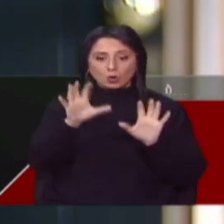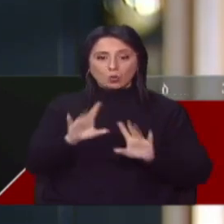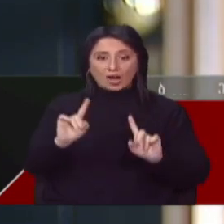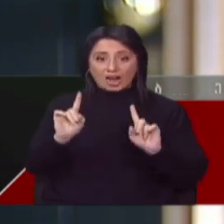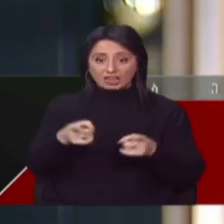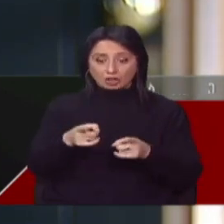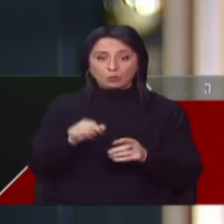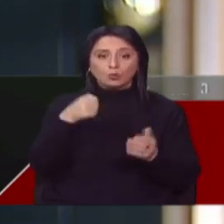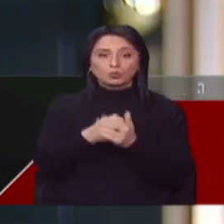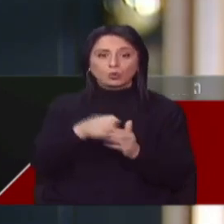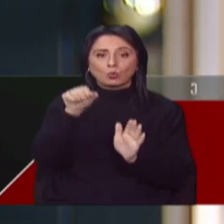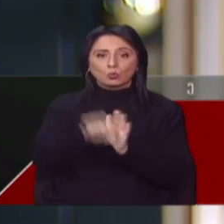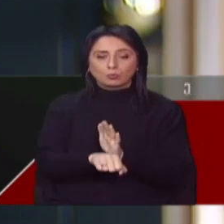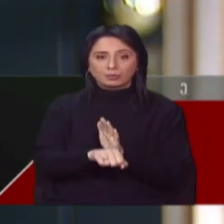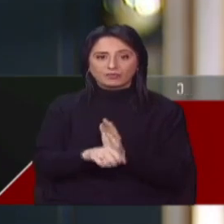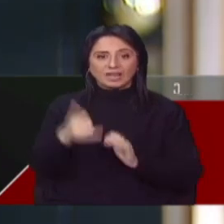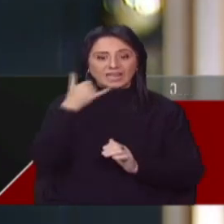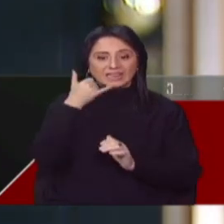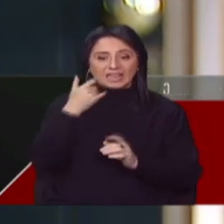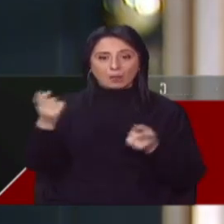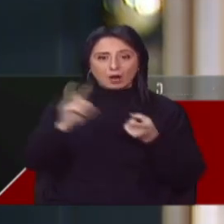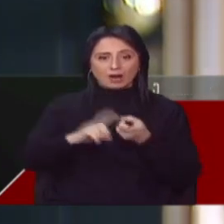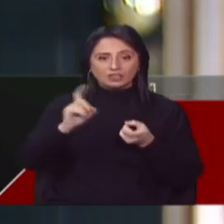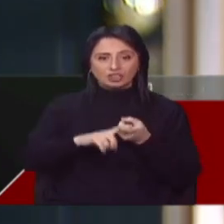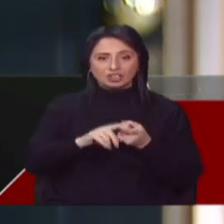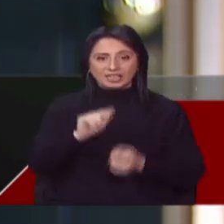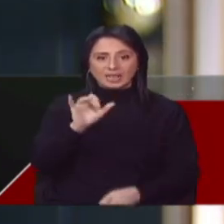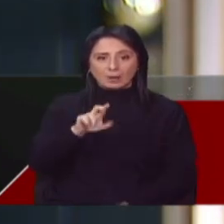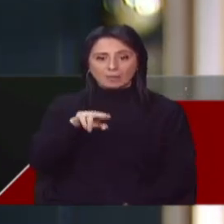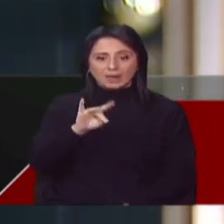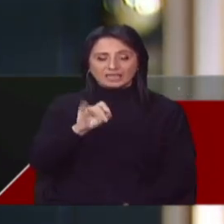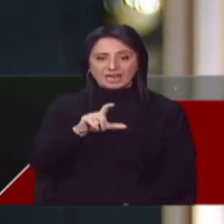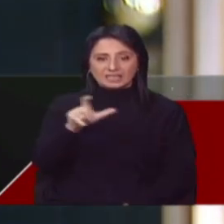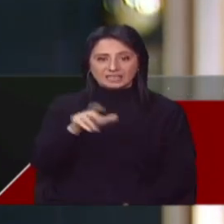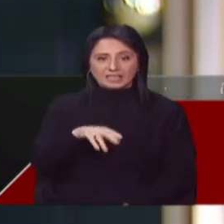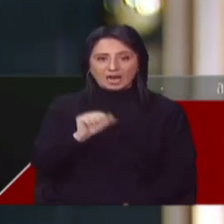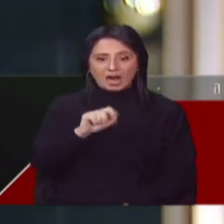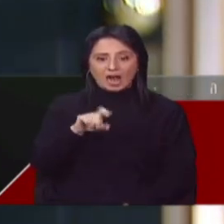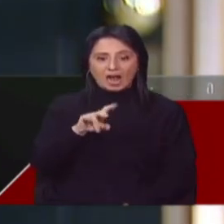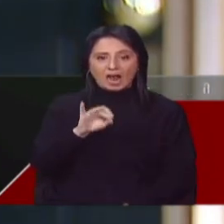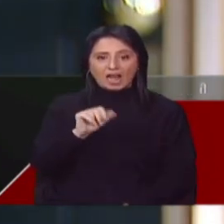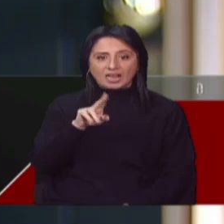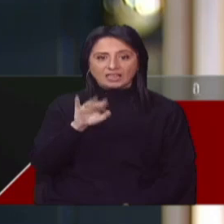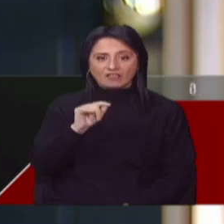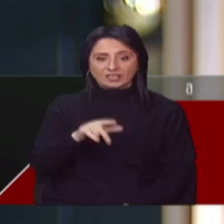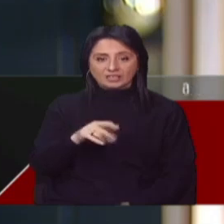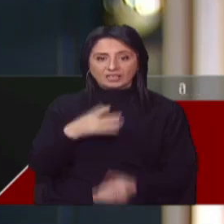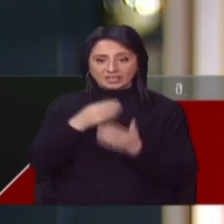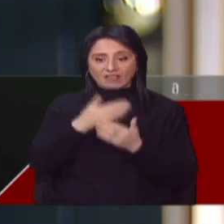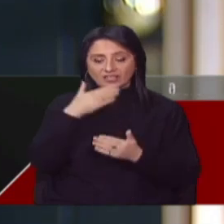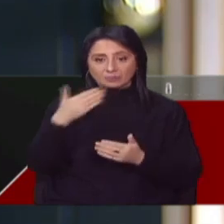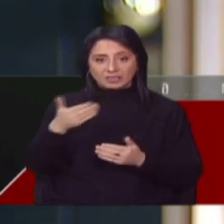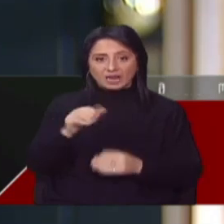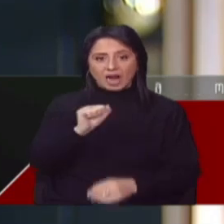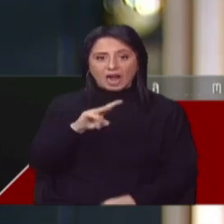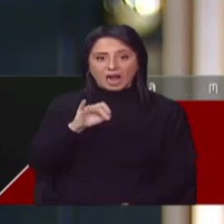დაკავებიდან მის ლიკვიდაციამდე სატელეფონო კავშირები თეიმურას პატარიძესა და დავით ახალაიას შორის და თავისყრივ დავით